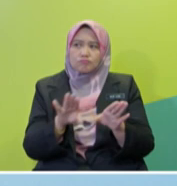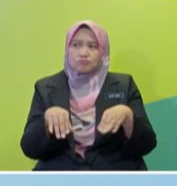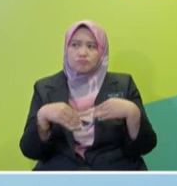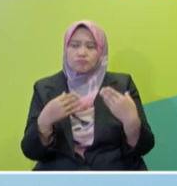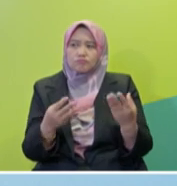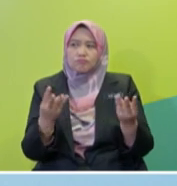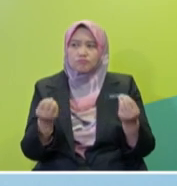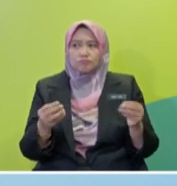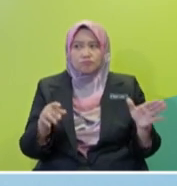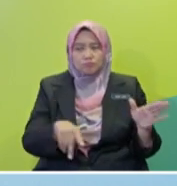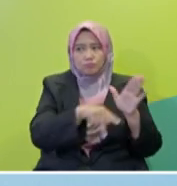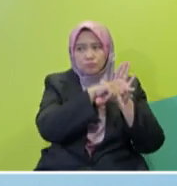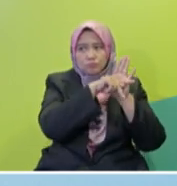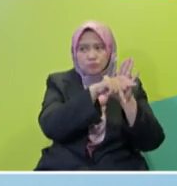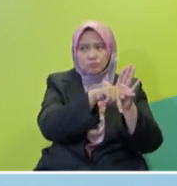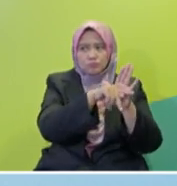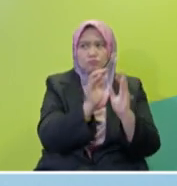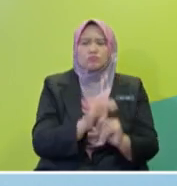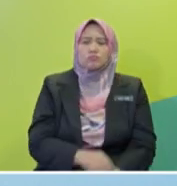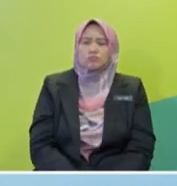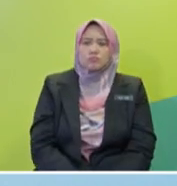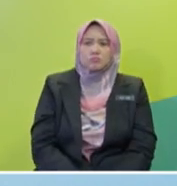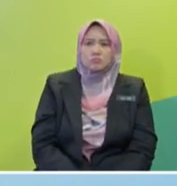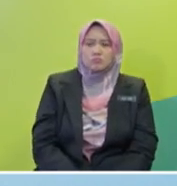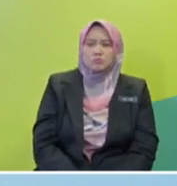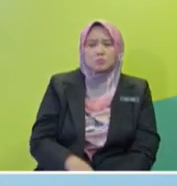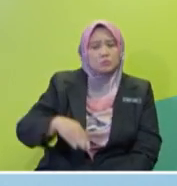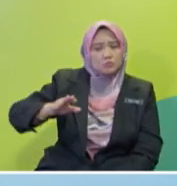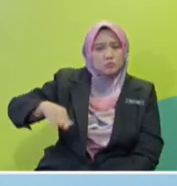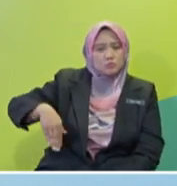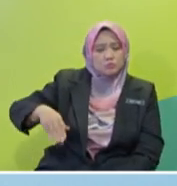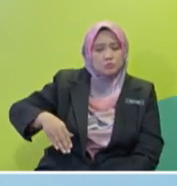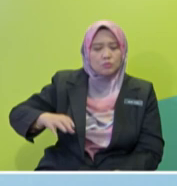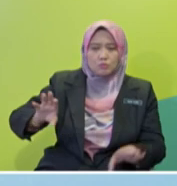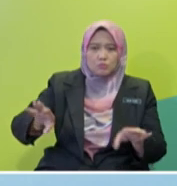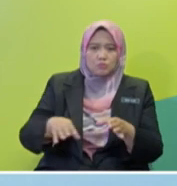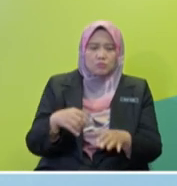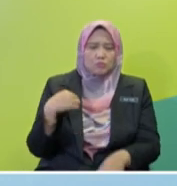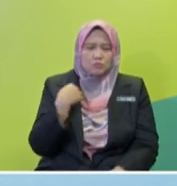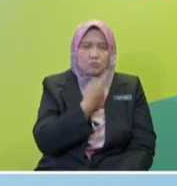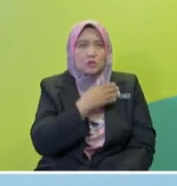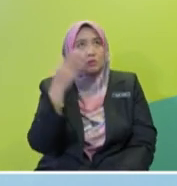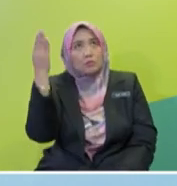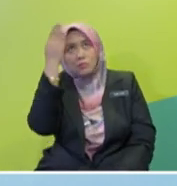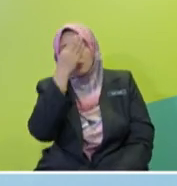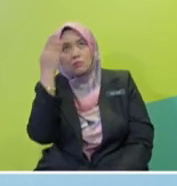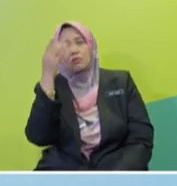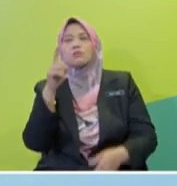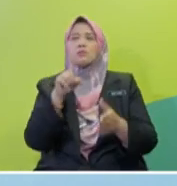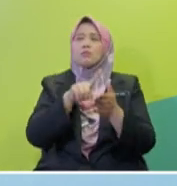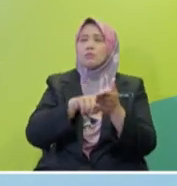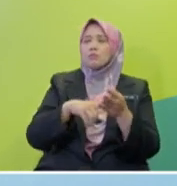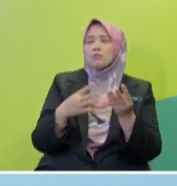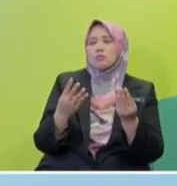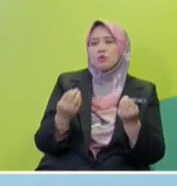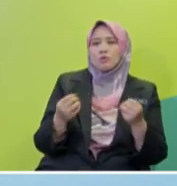bayangkan Bagaimana paparan laman utama bagi siswa jadi Inilah kita akan